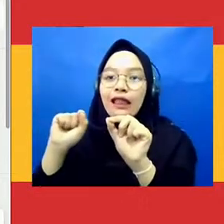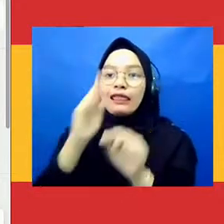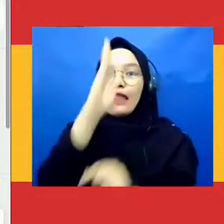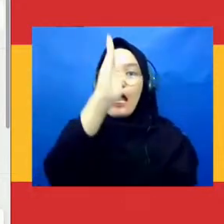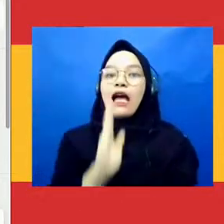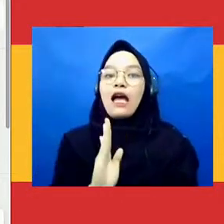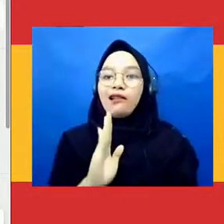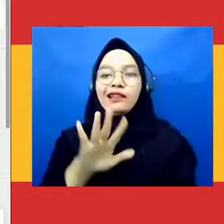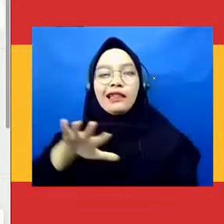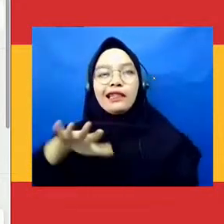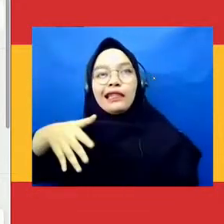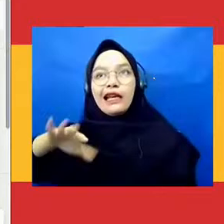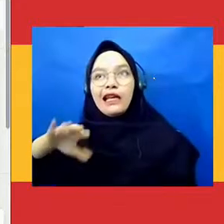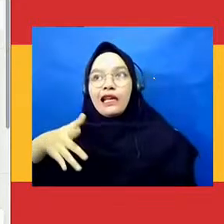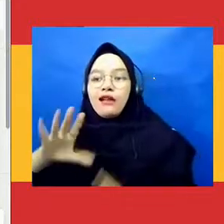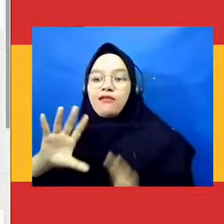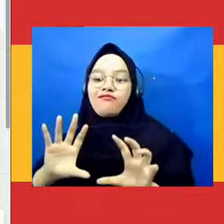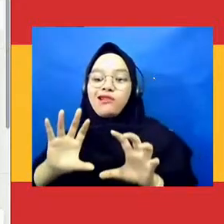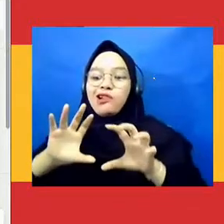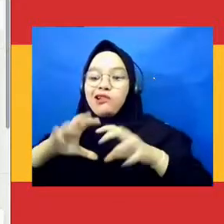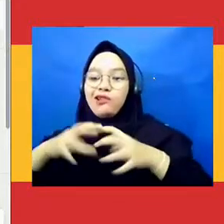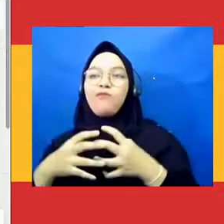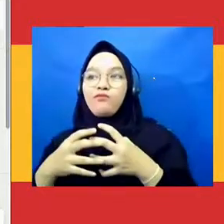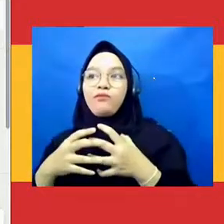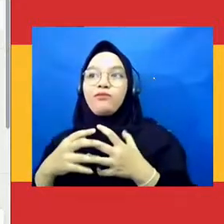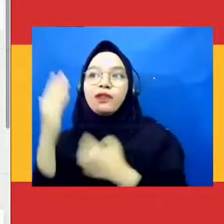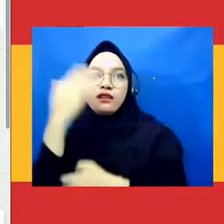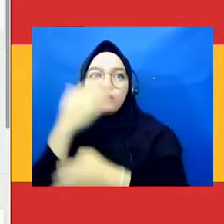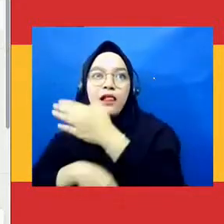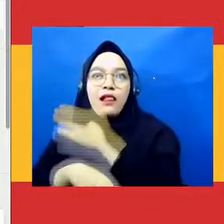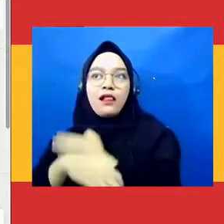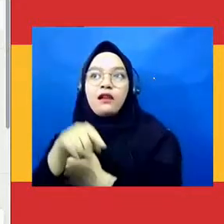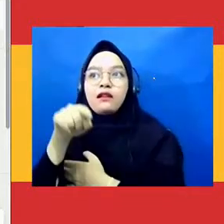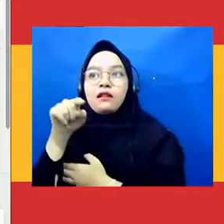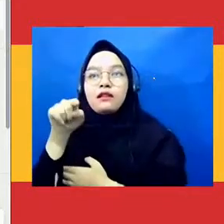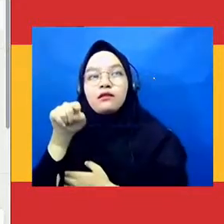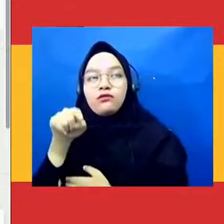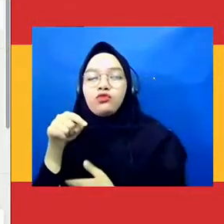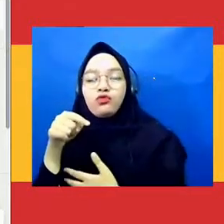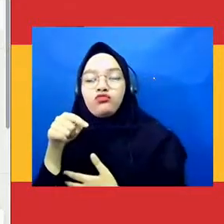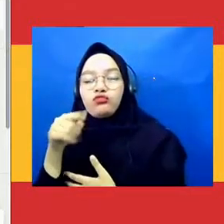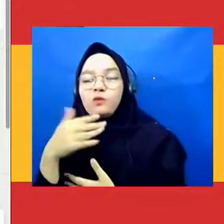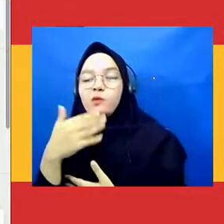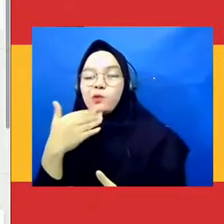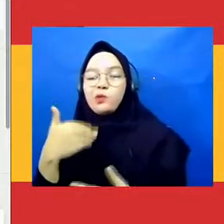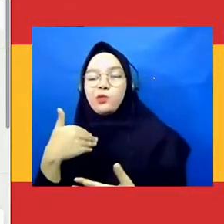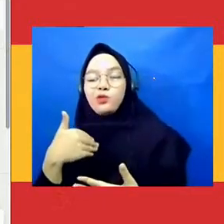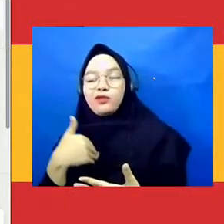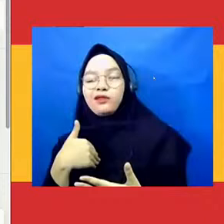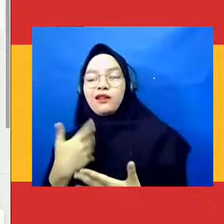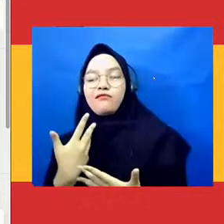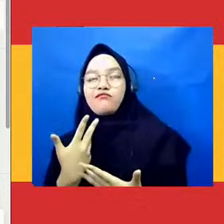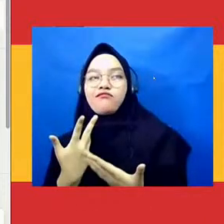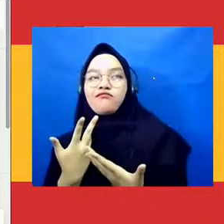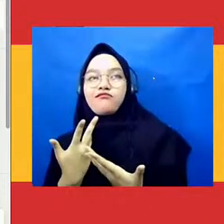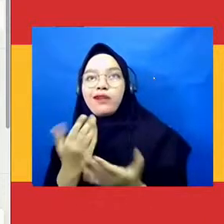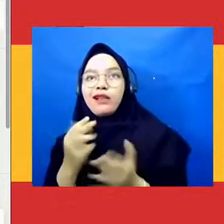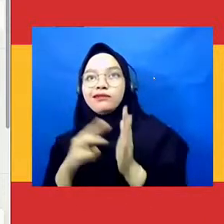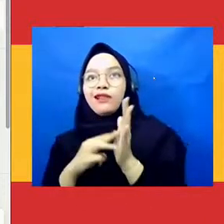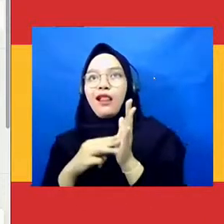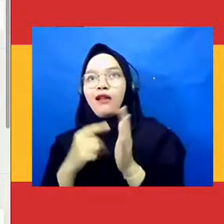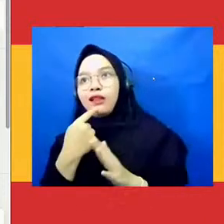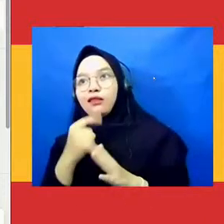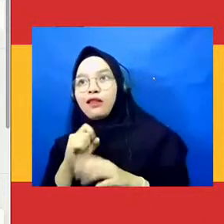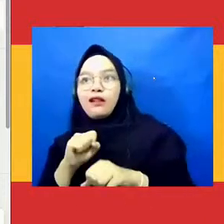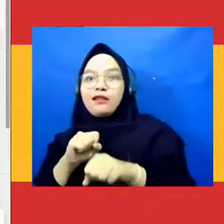itu akan sangat punya masalah terkait dampak atau terkait akar permasalahan. Dan